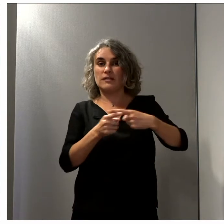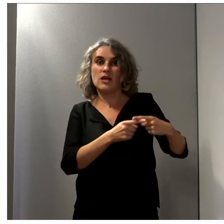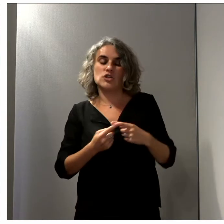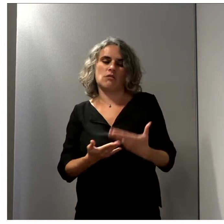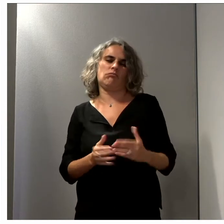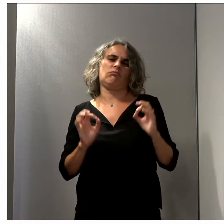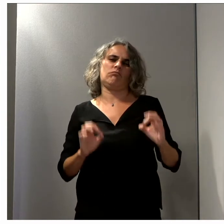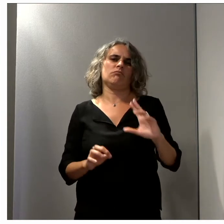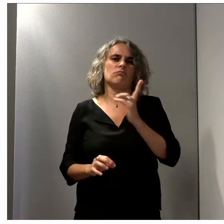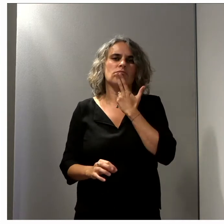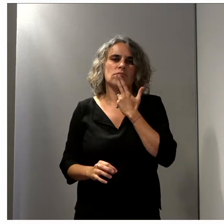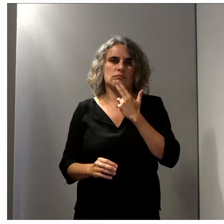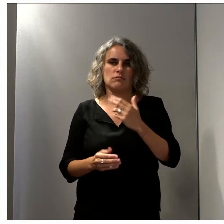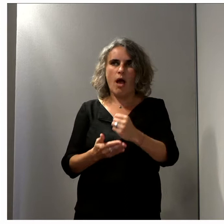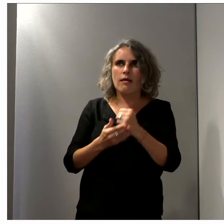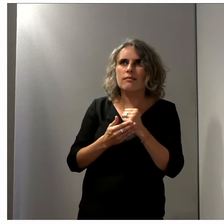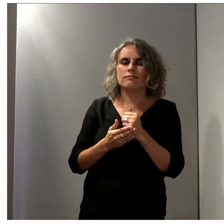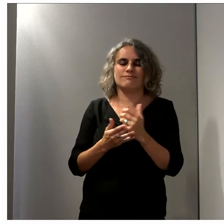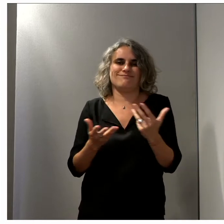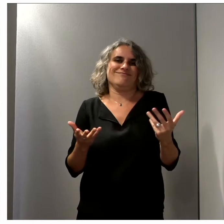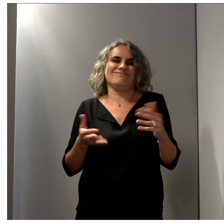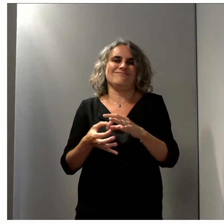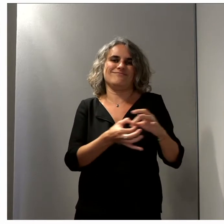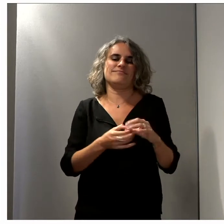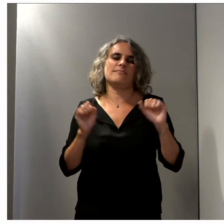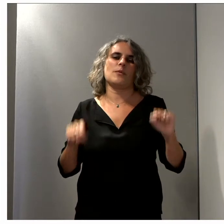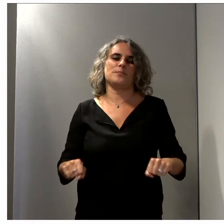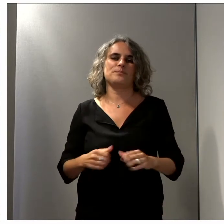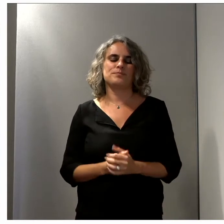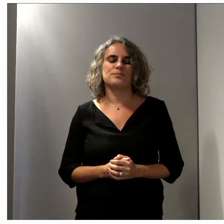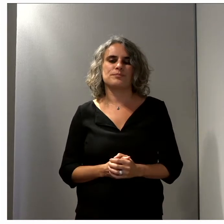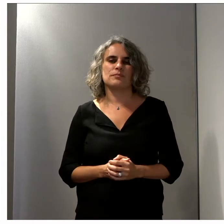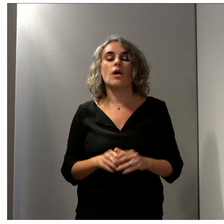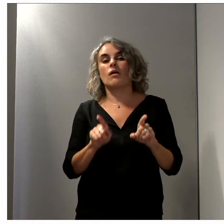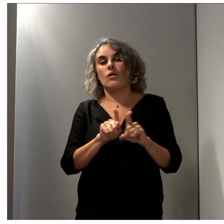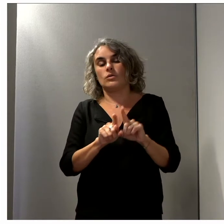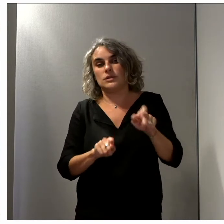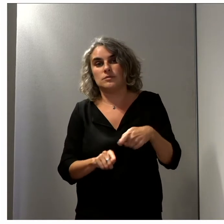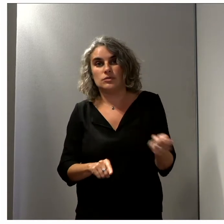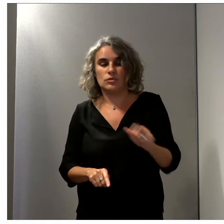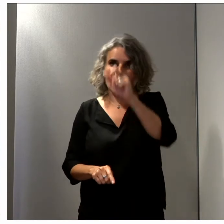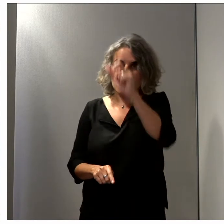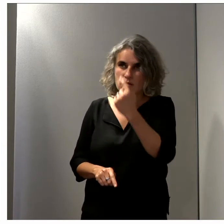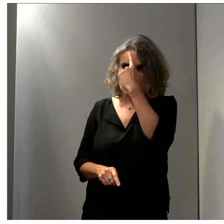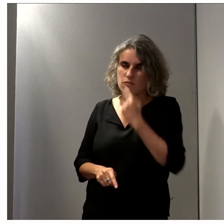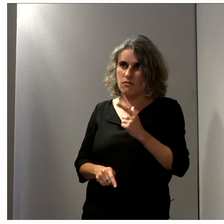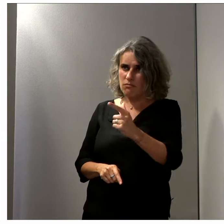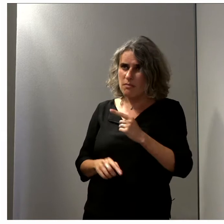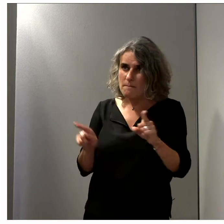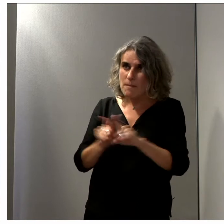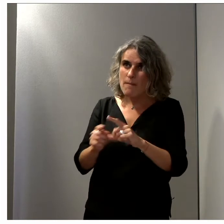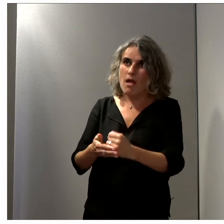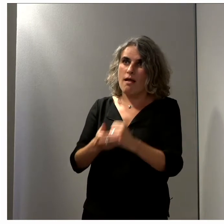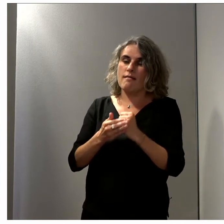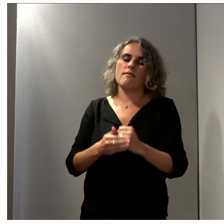bien pour solliciter toutes ces formes d'entraide. Ensuite, on a parlé évidemment de la paire-aidance. Et pourquoi ne pas en faire une